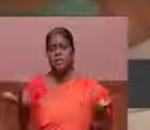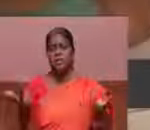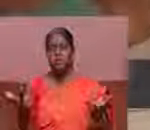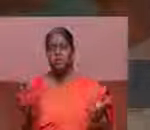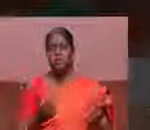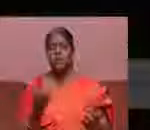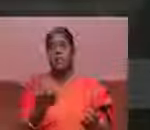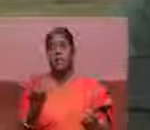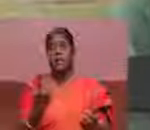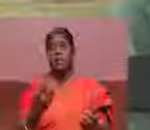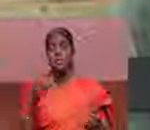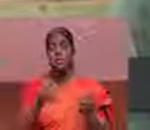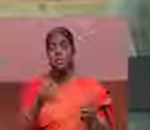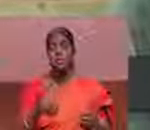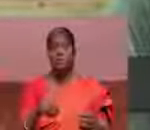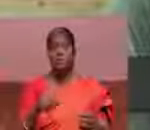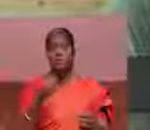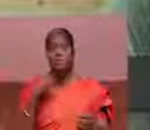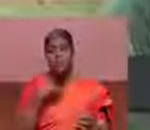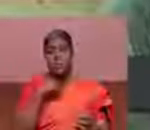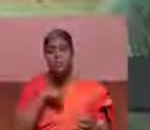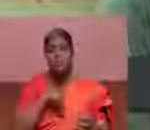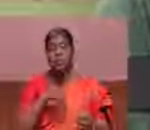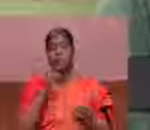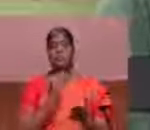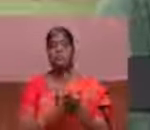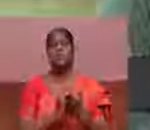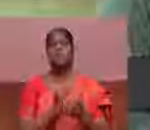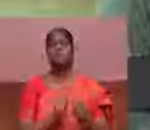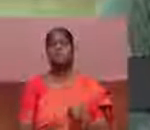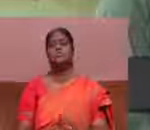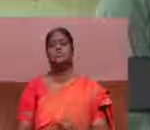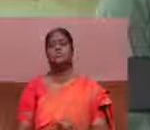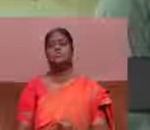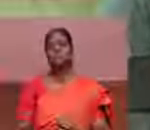வாக்களிக்கப்பட்டது என்ற ரகசியத்தை வெளியில் சொல்ல மாட்டேன் என்றும் உறுதியளிக்கிறீங்க.